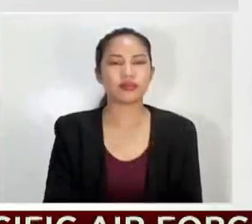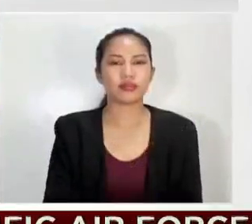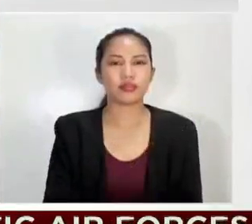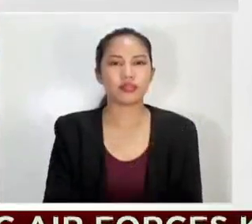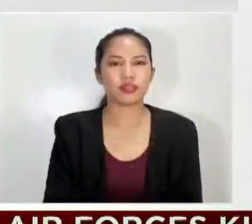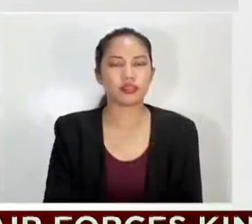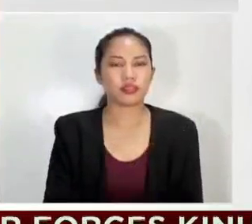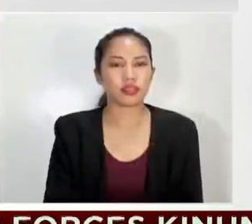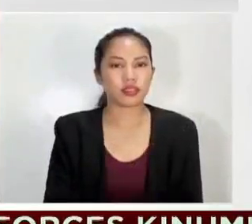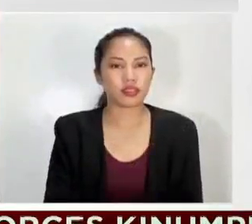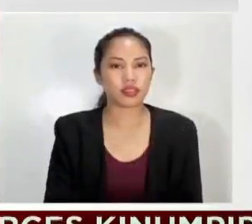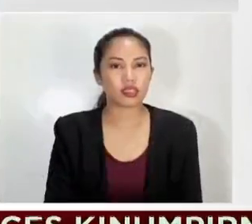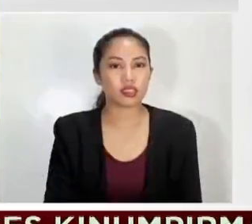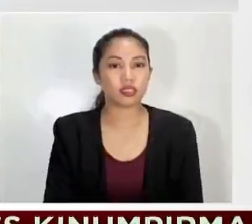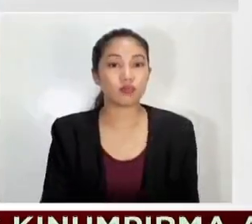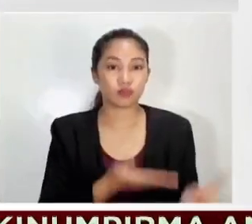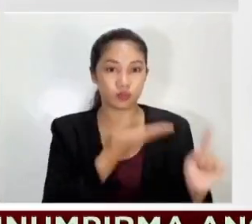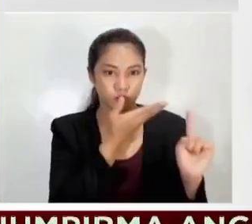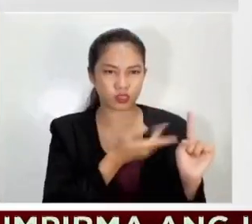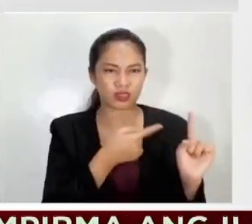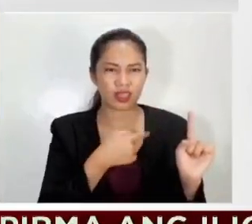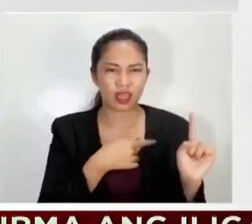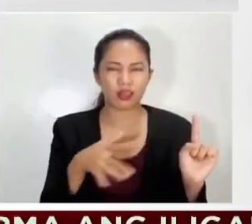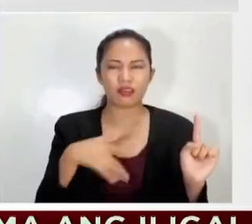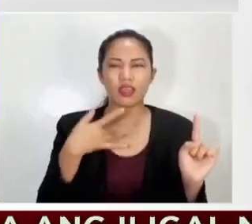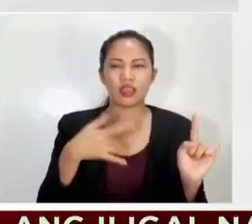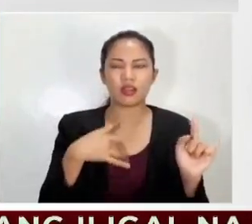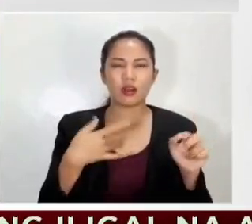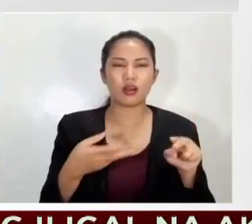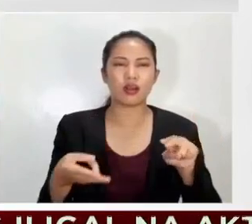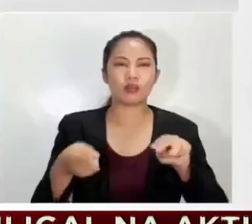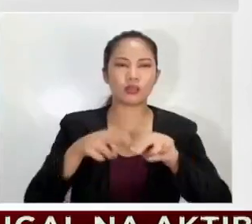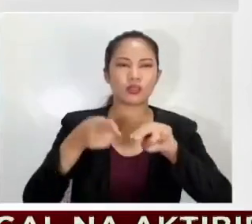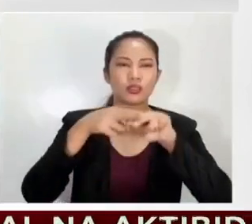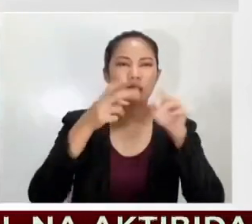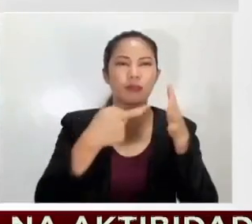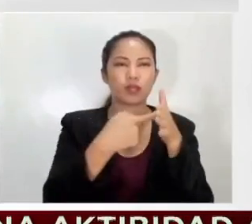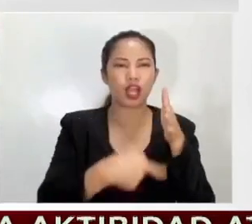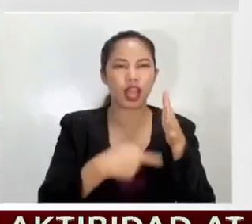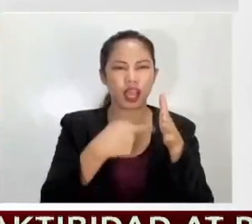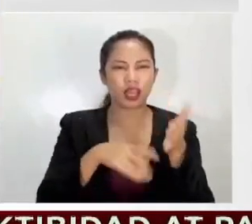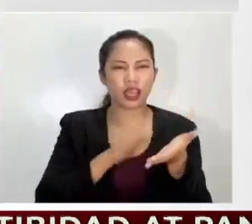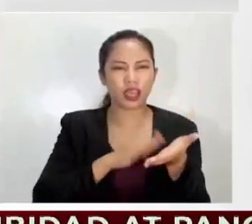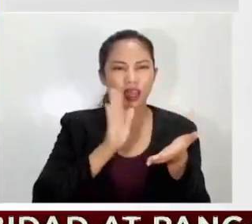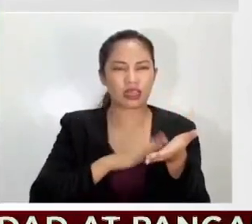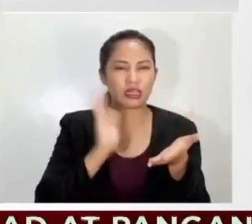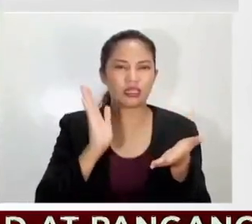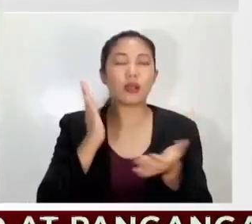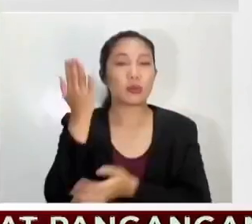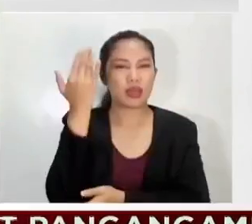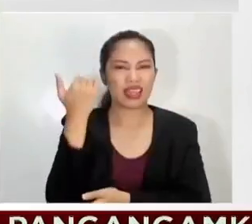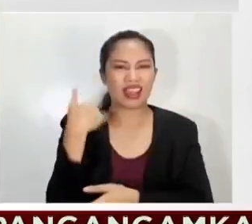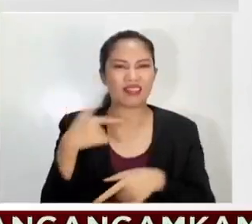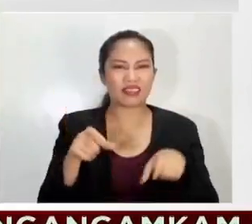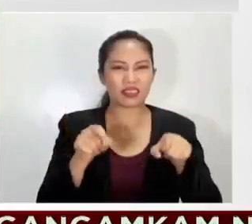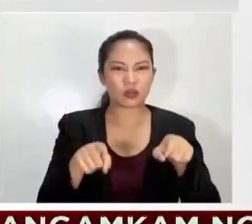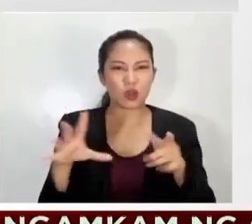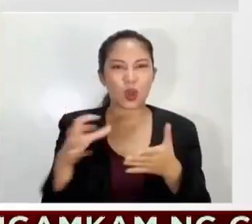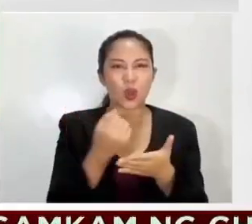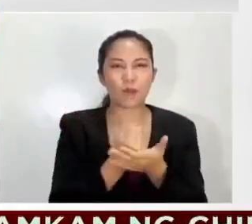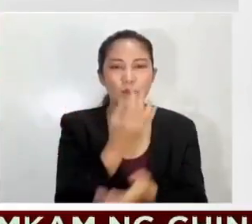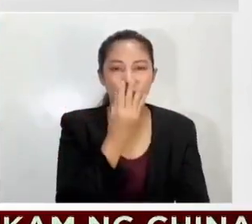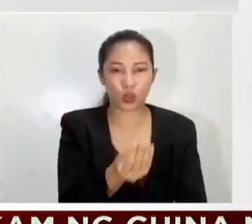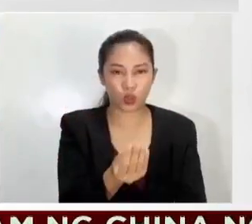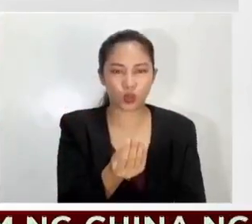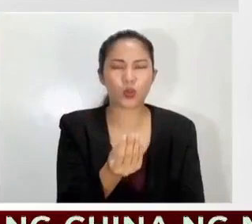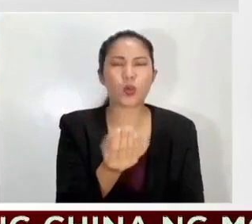Ramdam ni Jing Badagwas ang bawat galaw ng presyo ng bilihin ngayon, lalo't mahina ang kita ng kanyang sari-sari store. Sana puluwagan